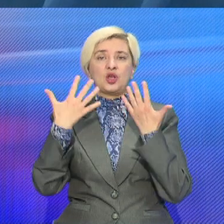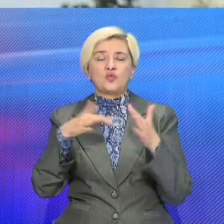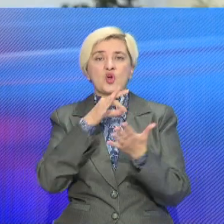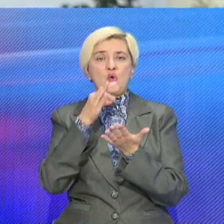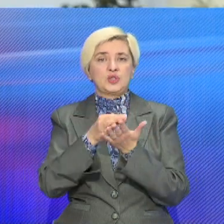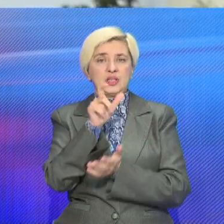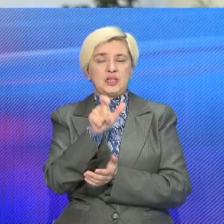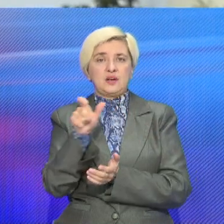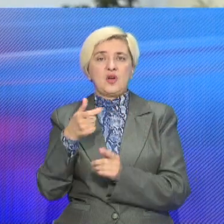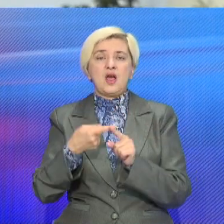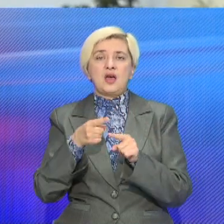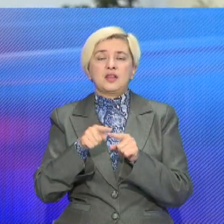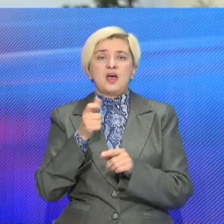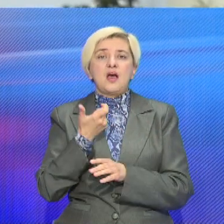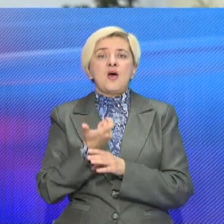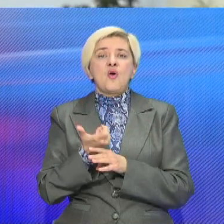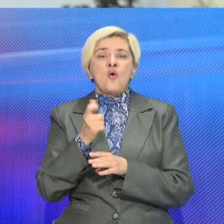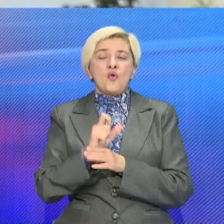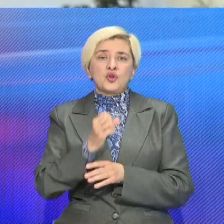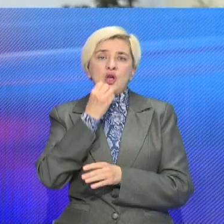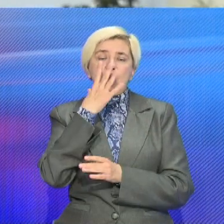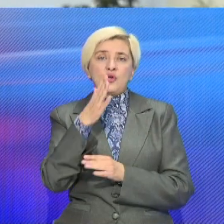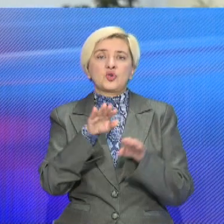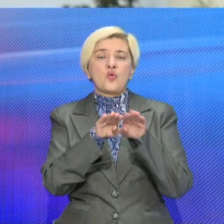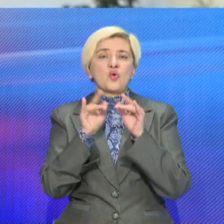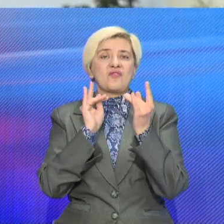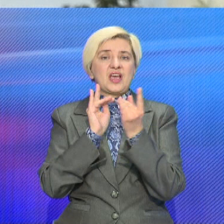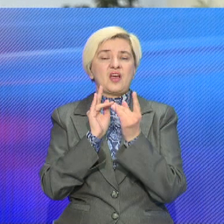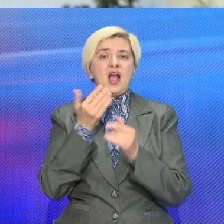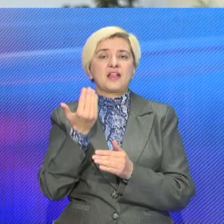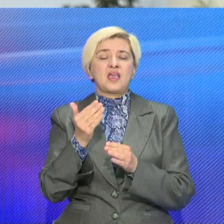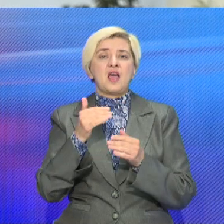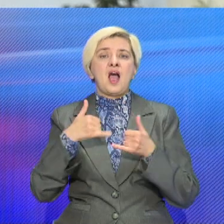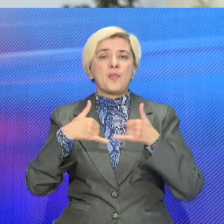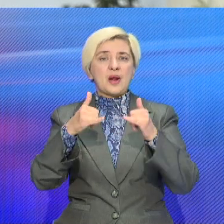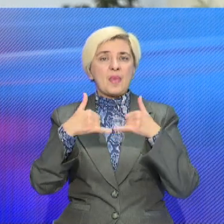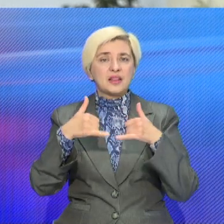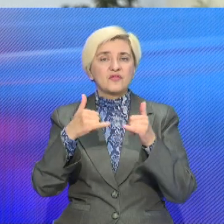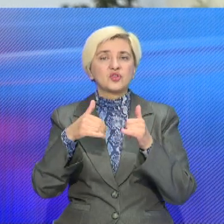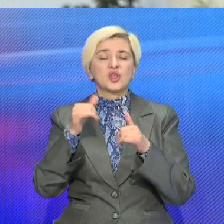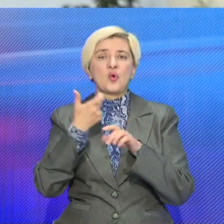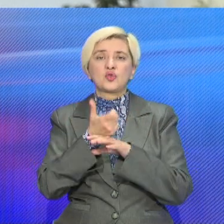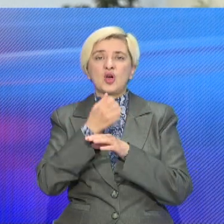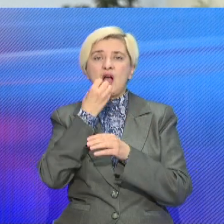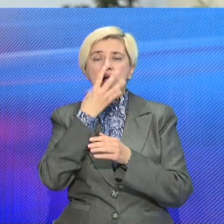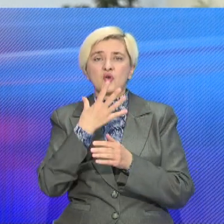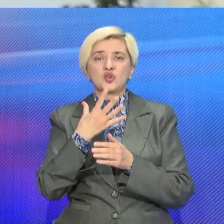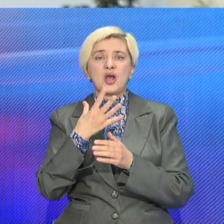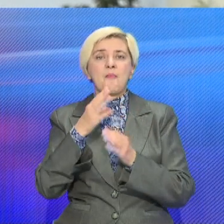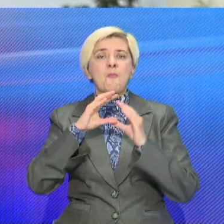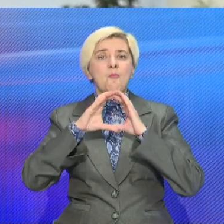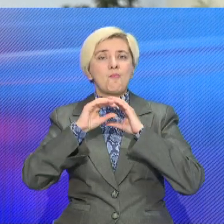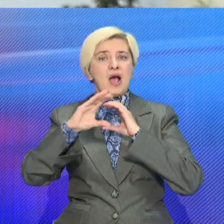прызначаны. Это очень хорошего уровня класса кровати, они обрабатываются, и очень хорошие ортопедические матрасы, в том числе для того,